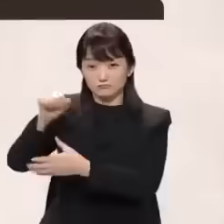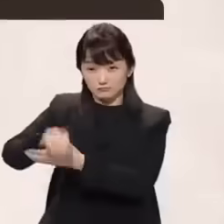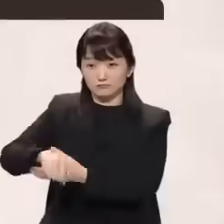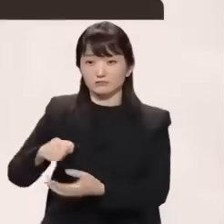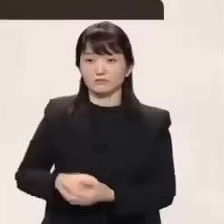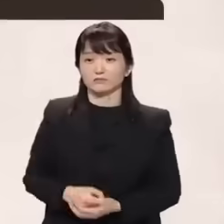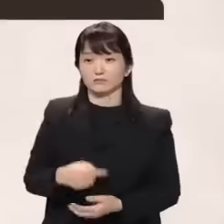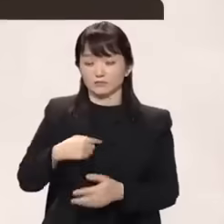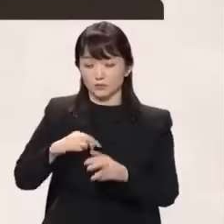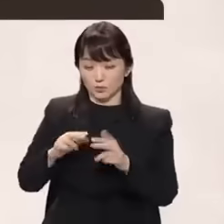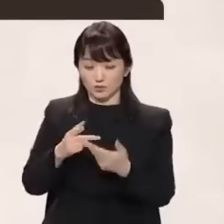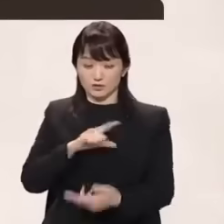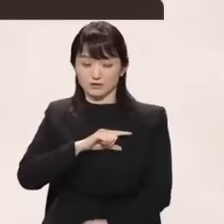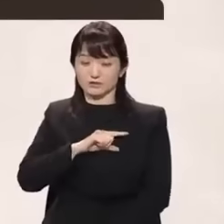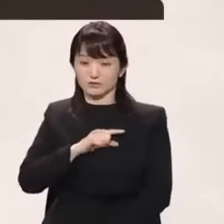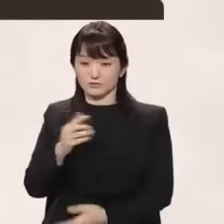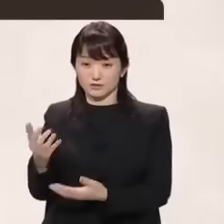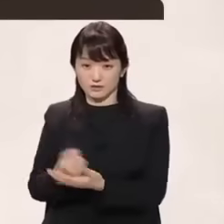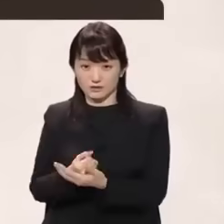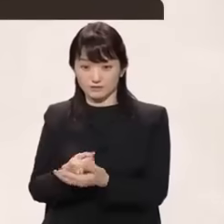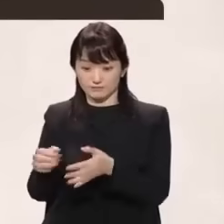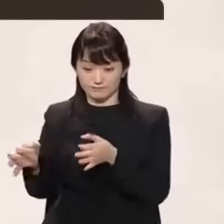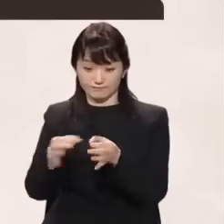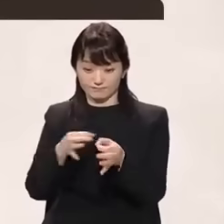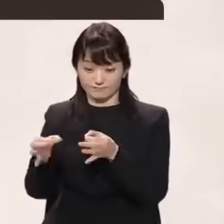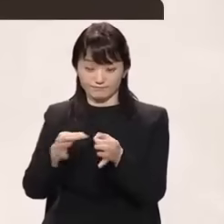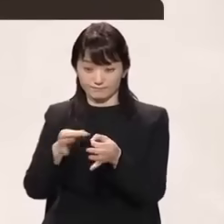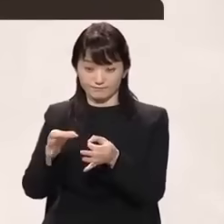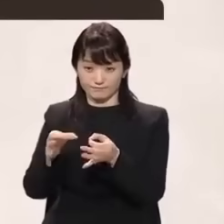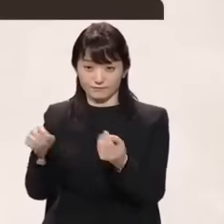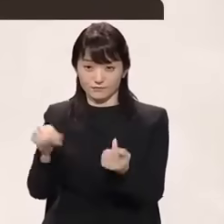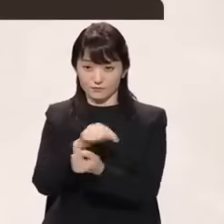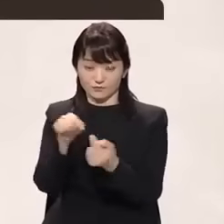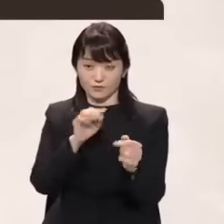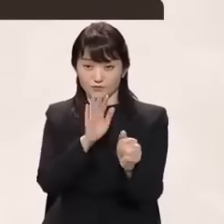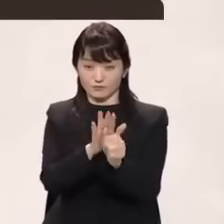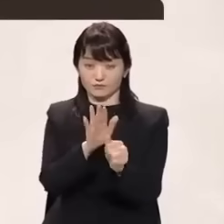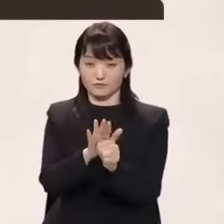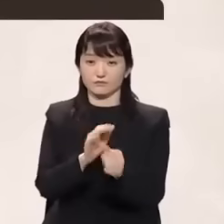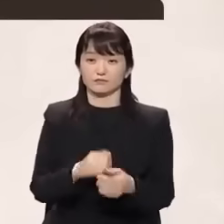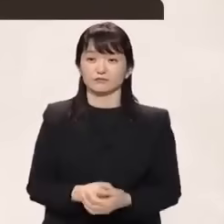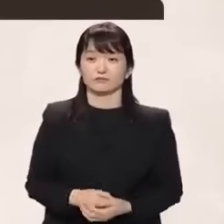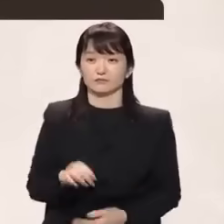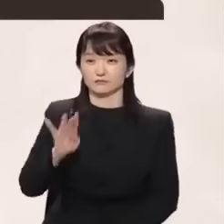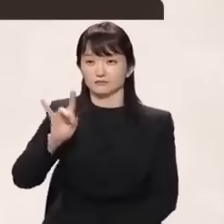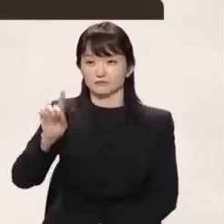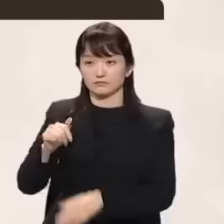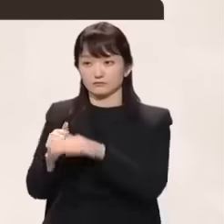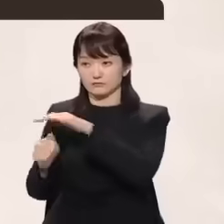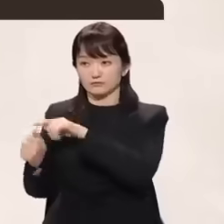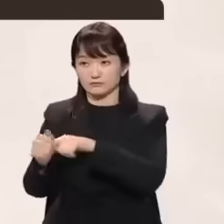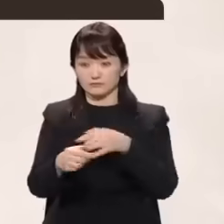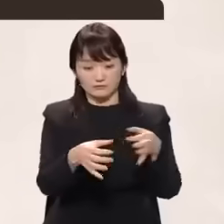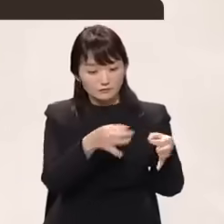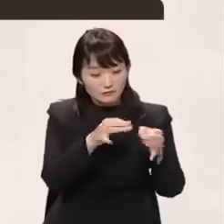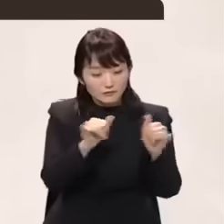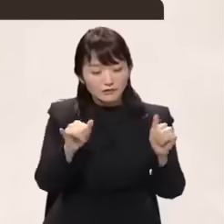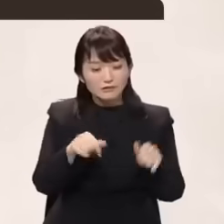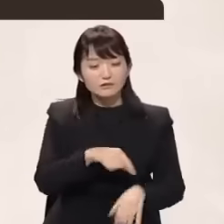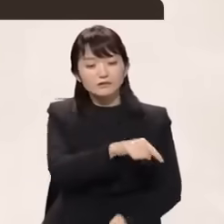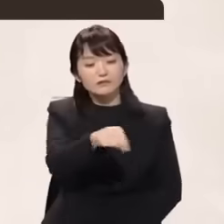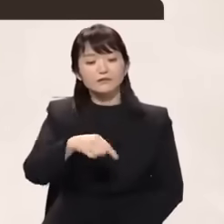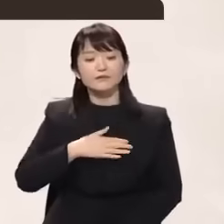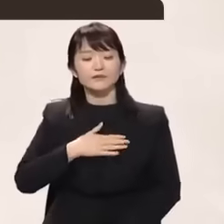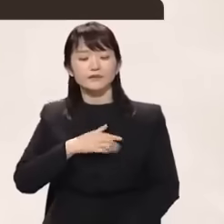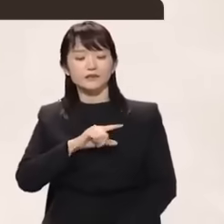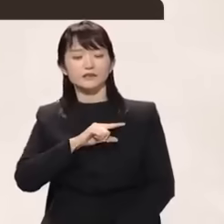자기 이름을 걸고 어 장사를 하니까 장사를 도우지 않았겠습니까 그런데 이제이 백대표가이 상인들에게 아니 내